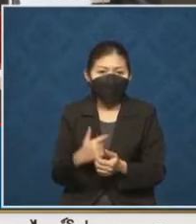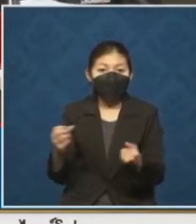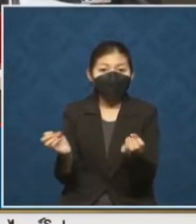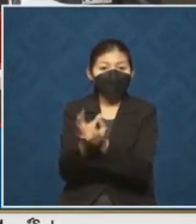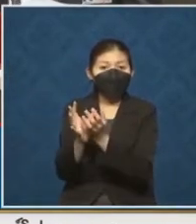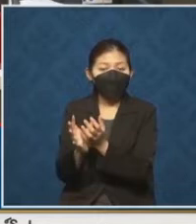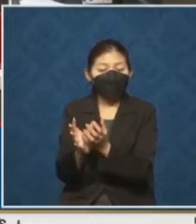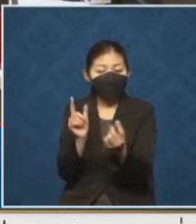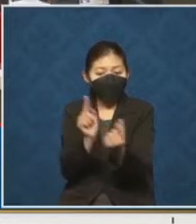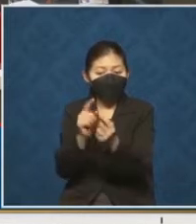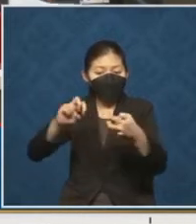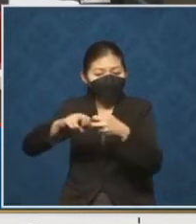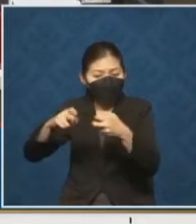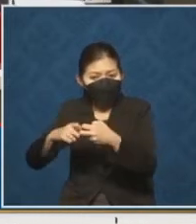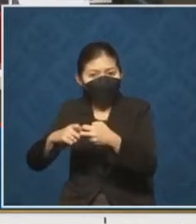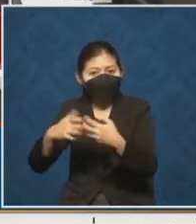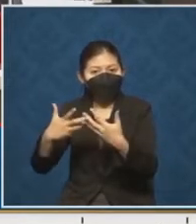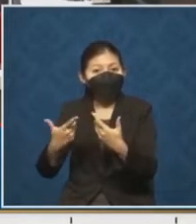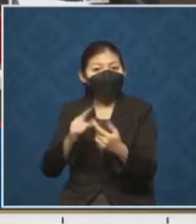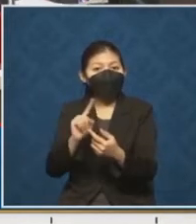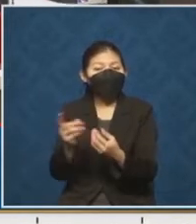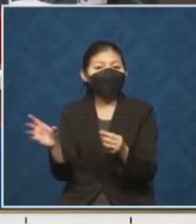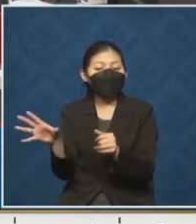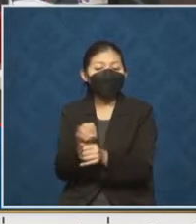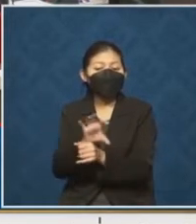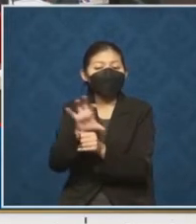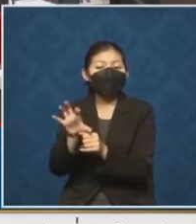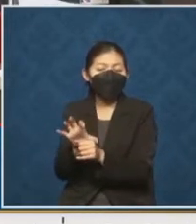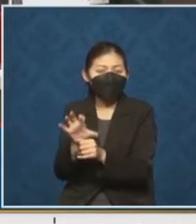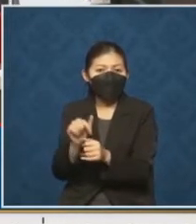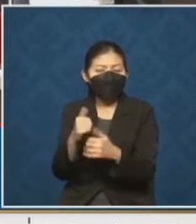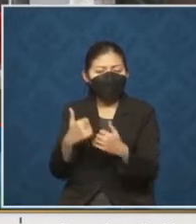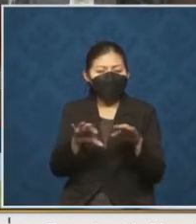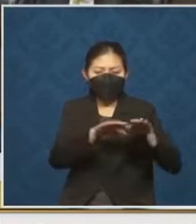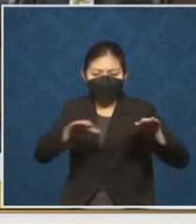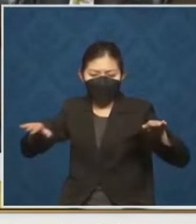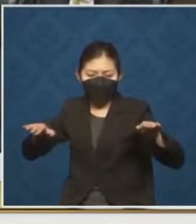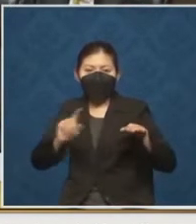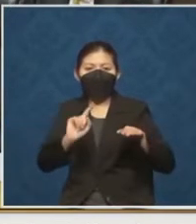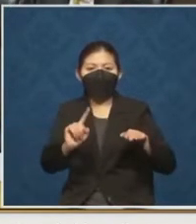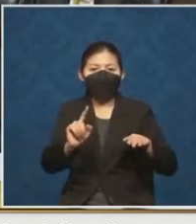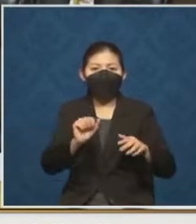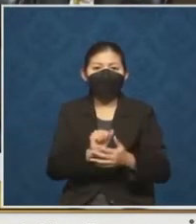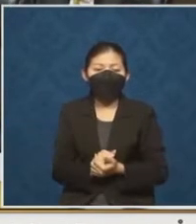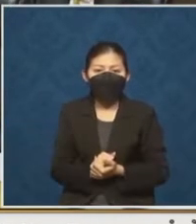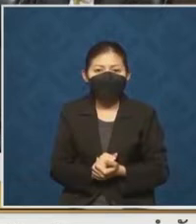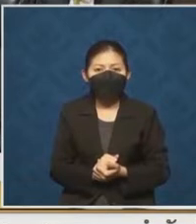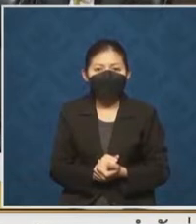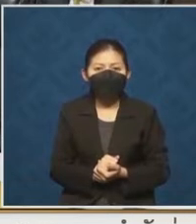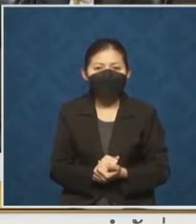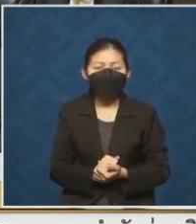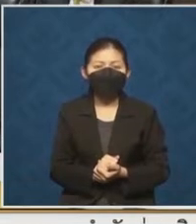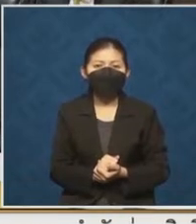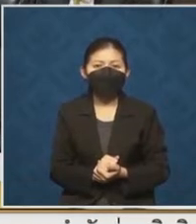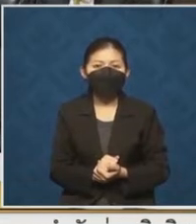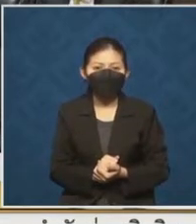พี่น้องประชาชนตกงานไร้งานทำเป็นความผิดถ้าจะไม่ได้การลดดีหรือ